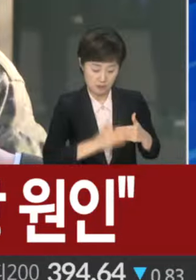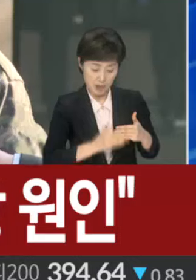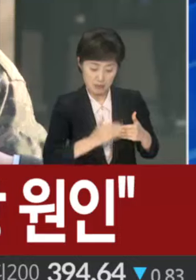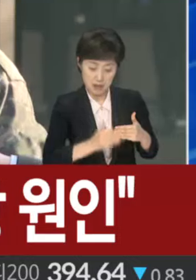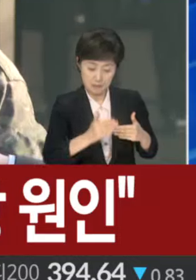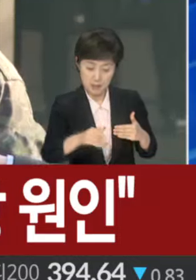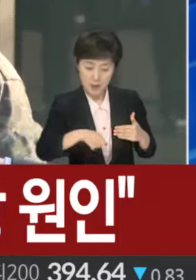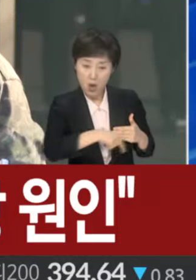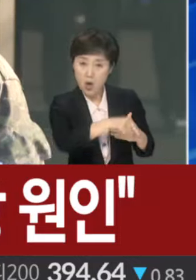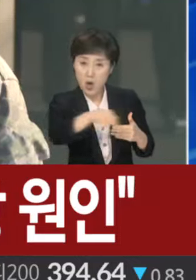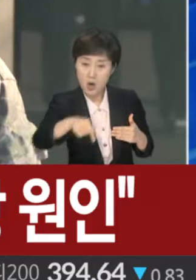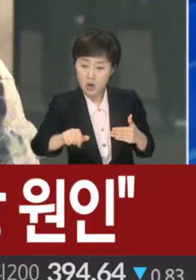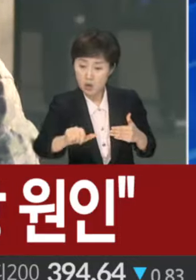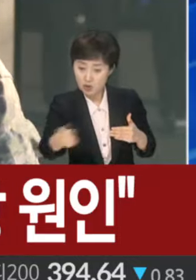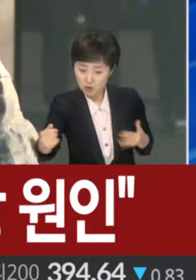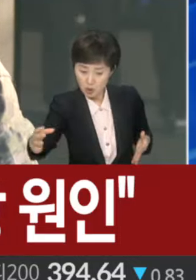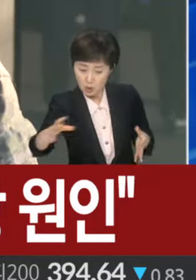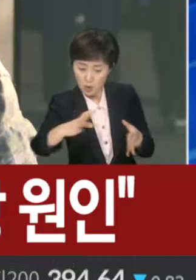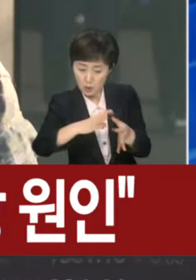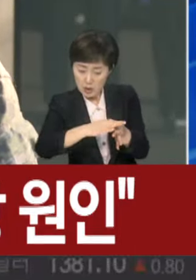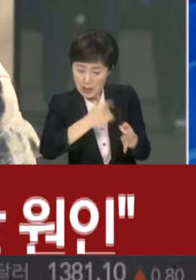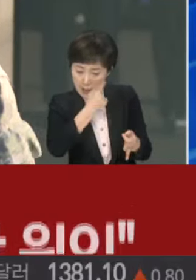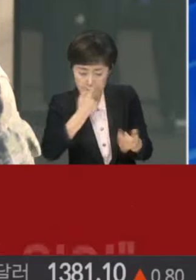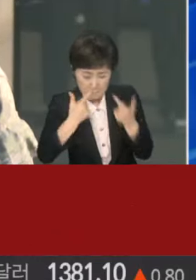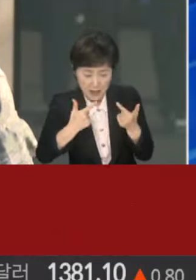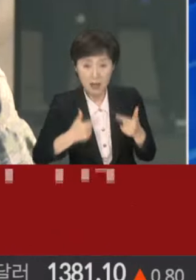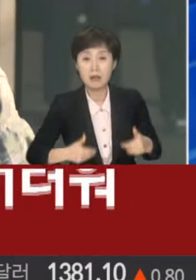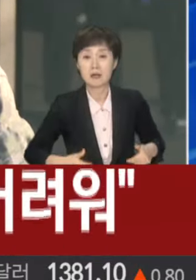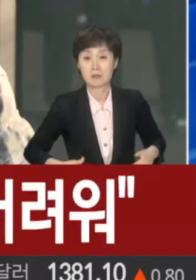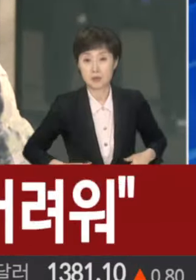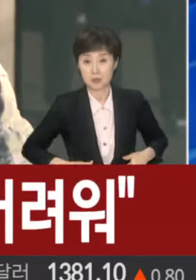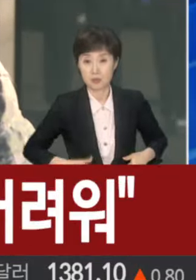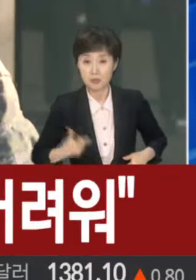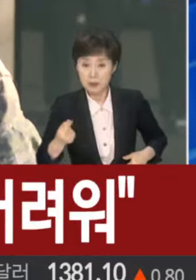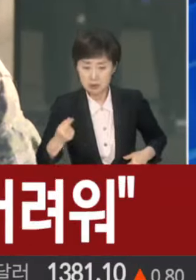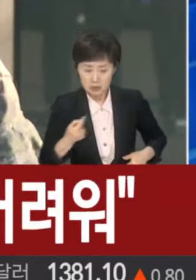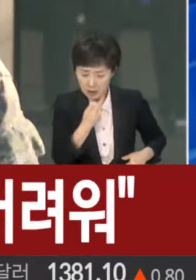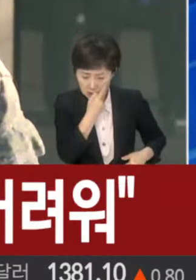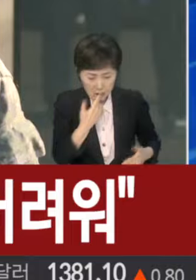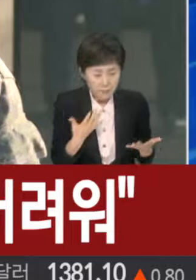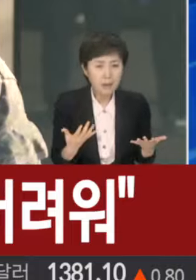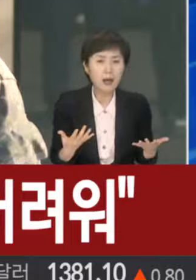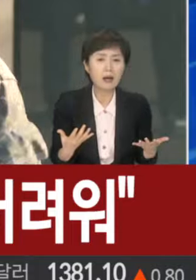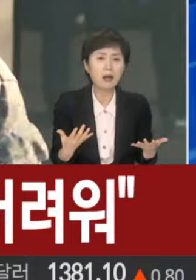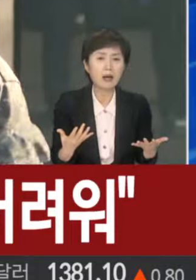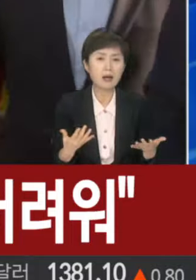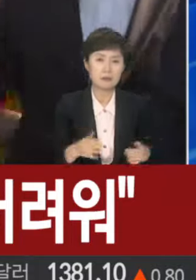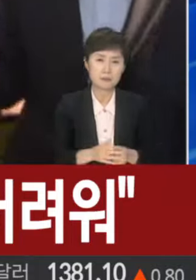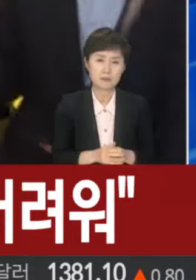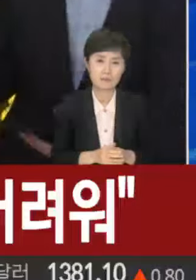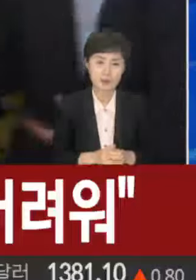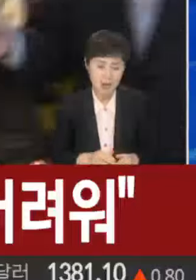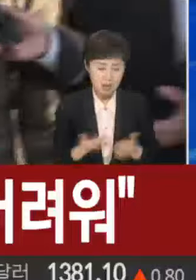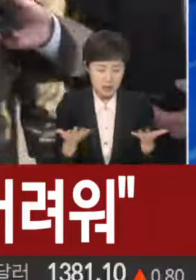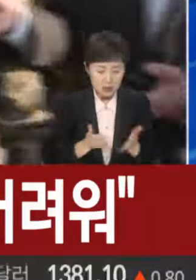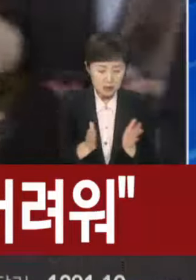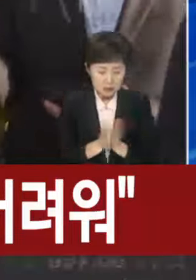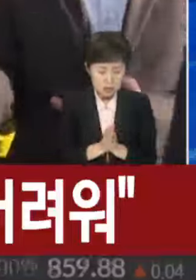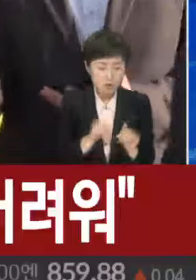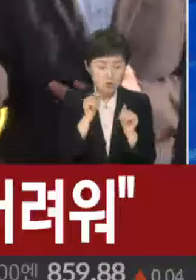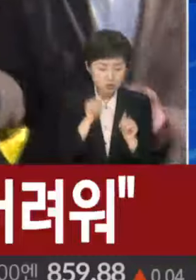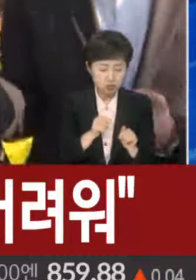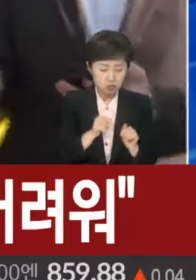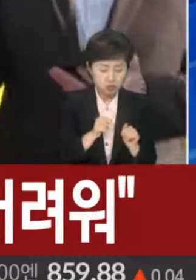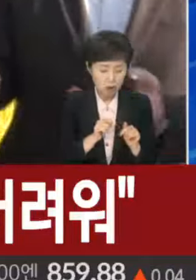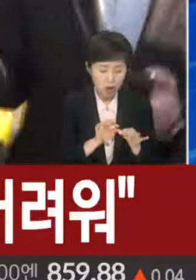결과와 상당히 인과관계가 있다는 것이 인정되지 않는다고 하면 죄책을 묻기가 좀 어렵습니다. 단순한 가능성이나 개연성만 가지고 이